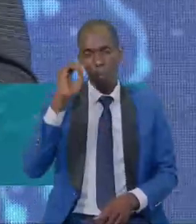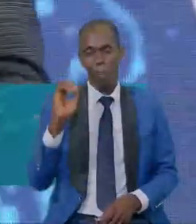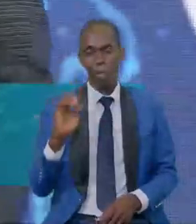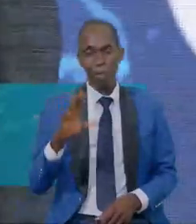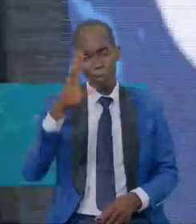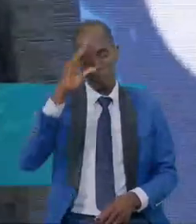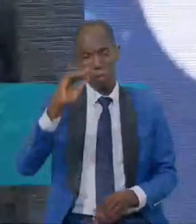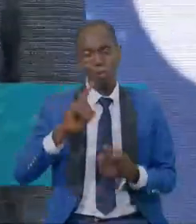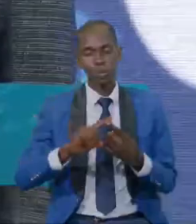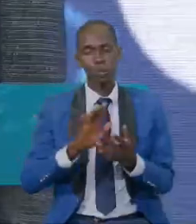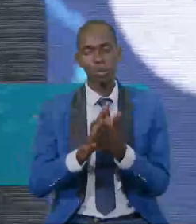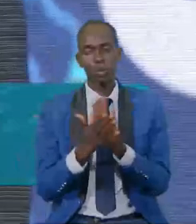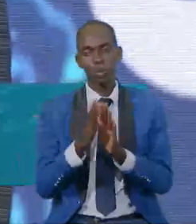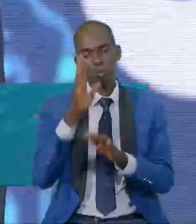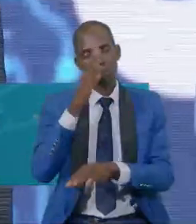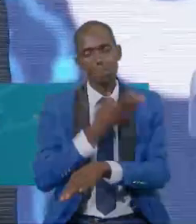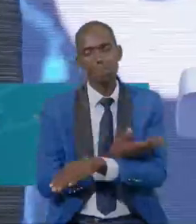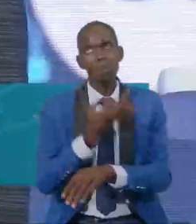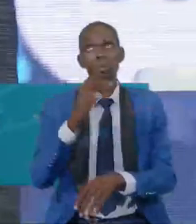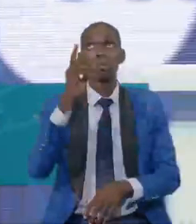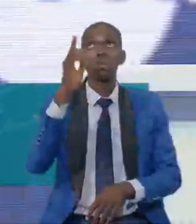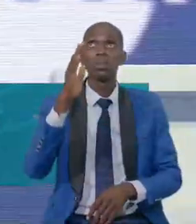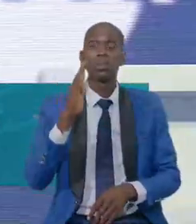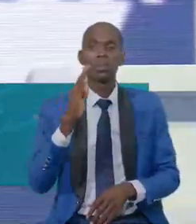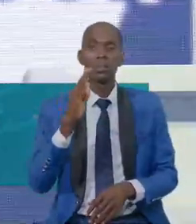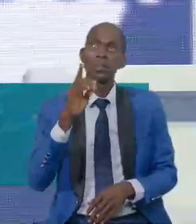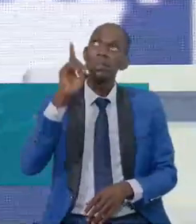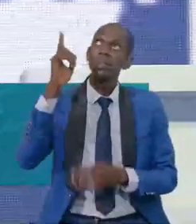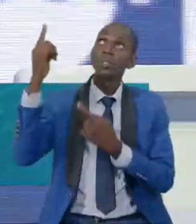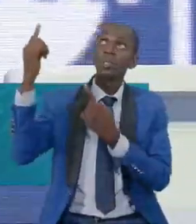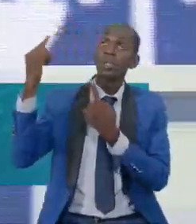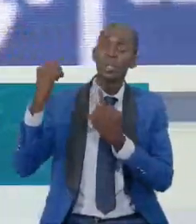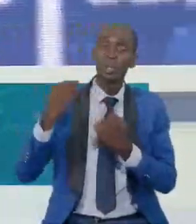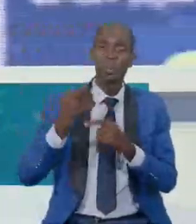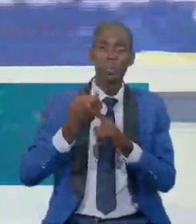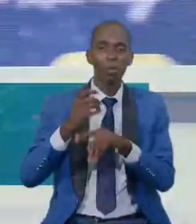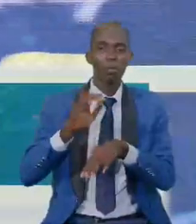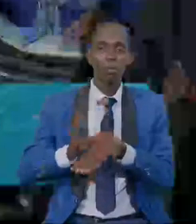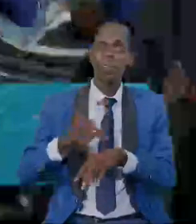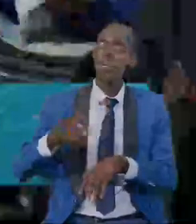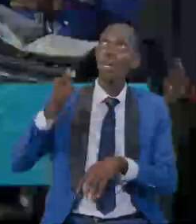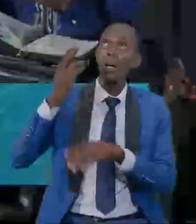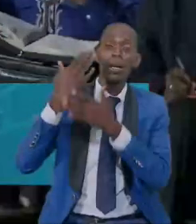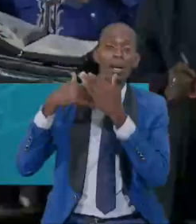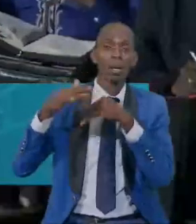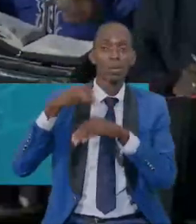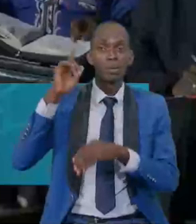Afin que les fils des hommes deviennent des fils de Dieu. Il vient d'en haut.